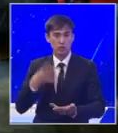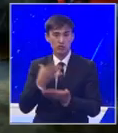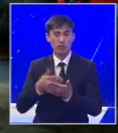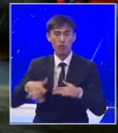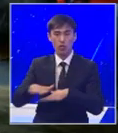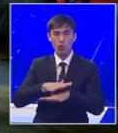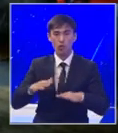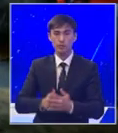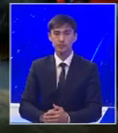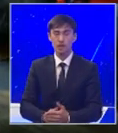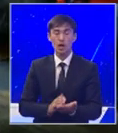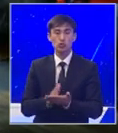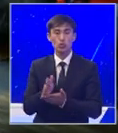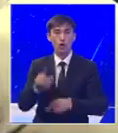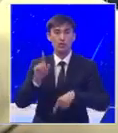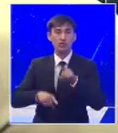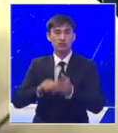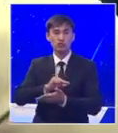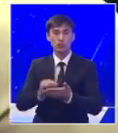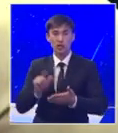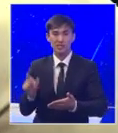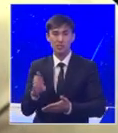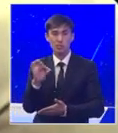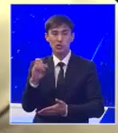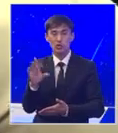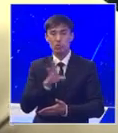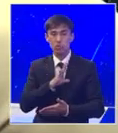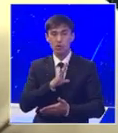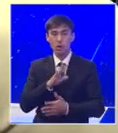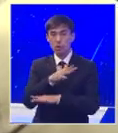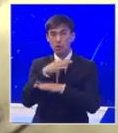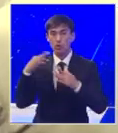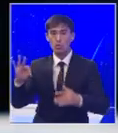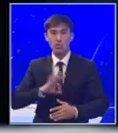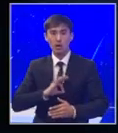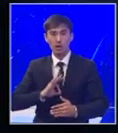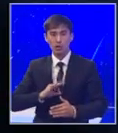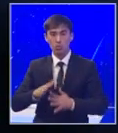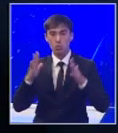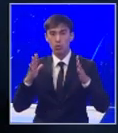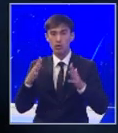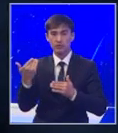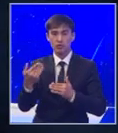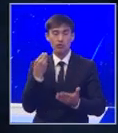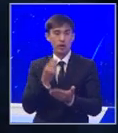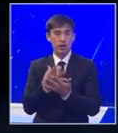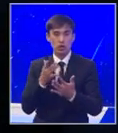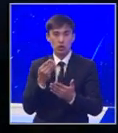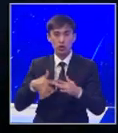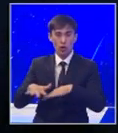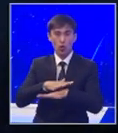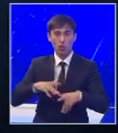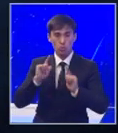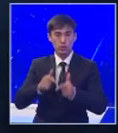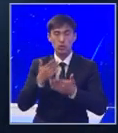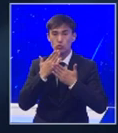за заслуги в отечественной журналистики песенку ромбик был отмечен многими наградами но более всего он дорожил народным признанием и